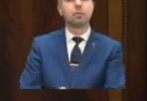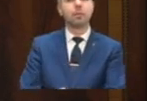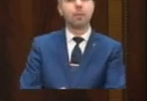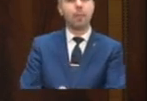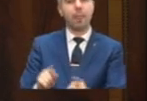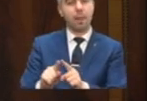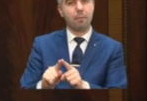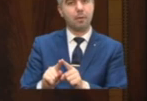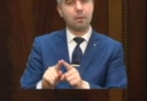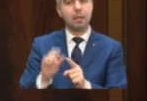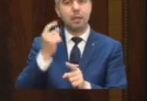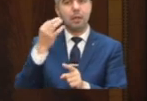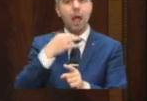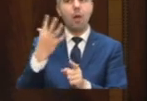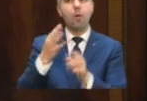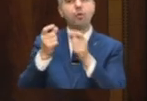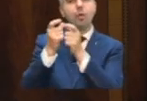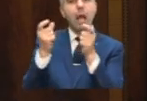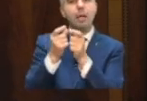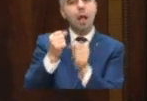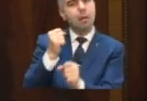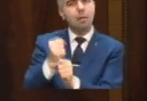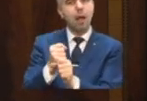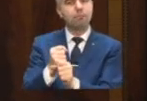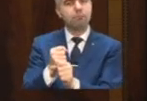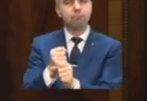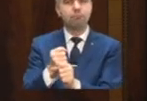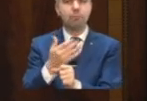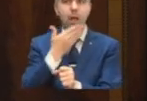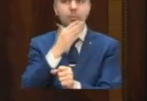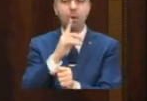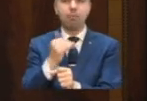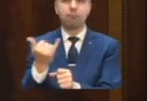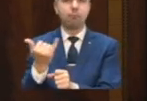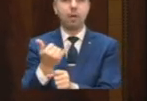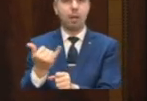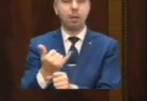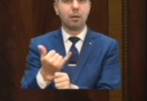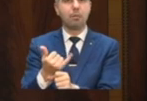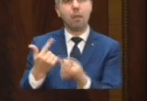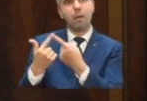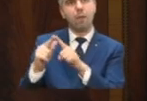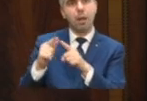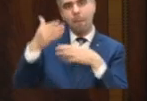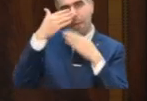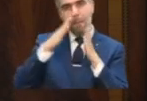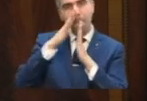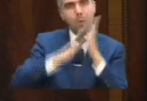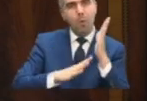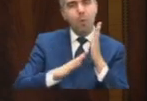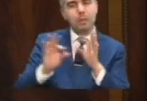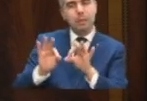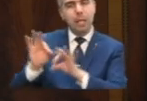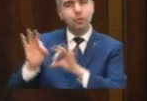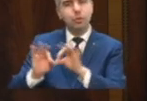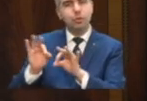بالنسيج الوطني ديالنا، وكذلك كنعتزوا على انه بلادنا خدات يعني واحد واحد واحد الاطار اللي هو يعني بني على واحد استراتيجيه